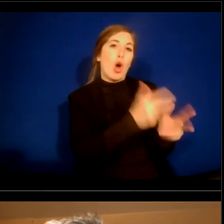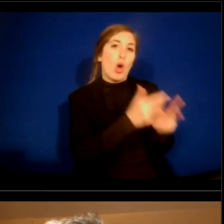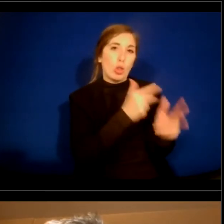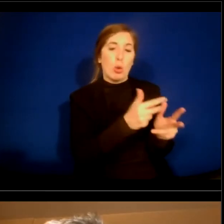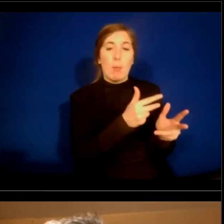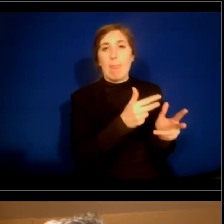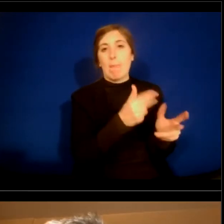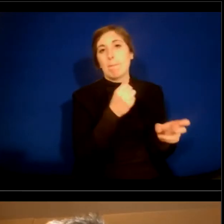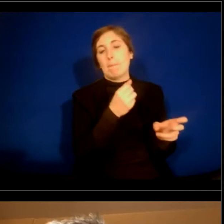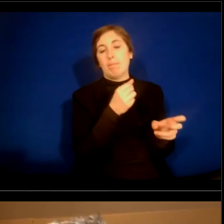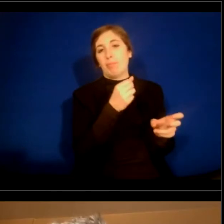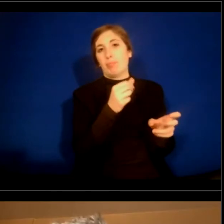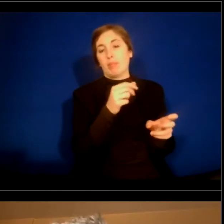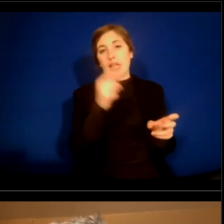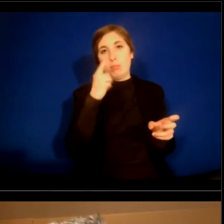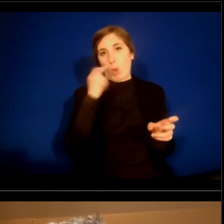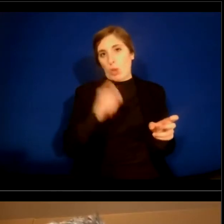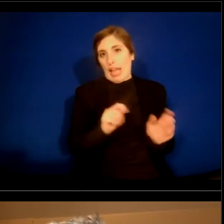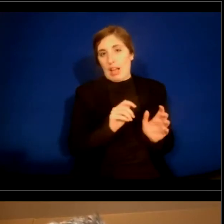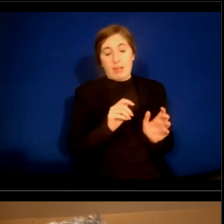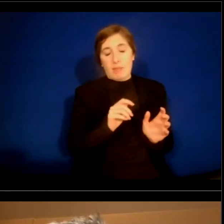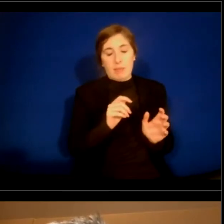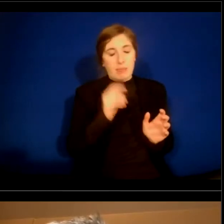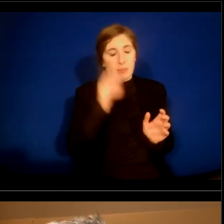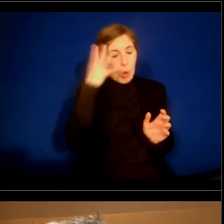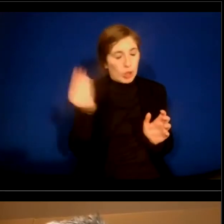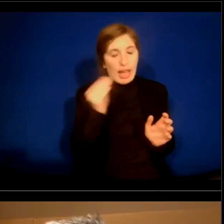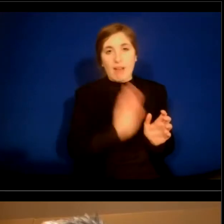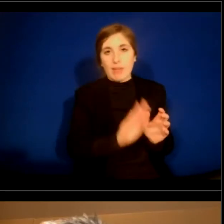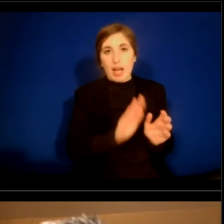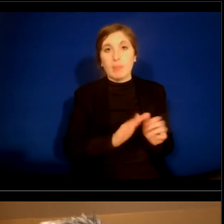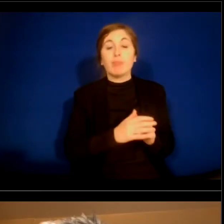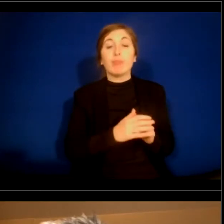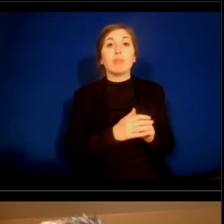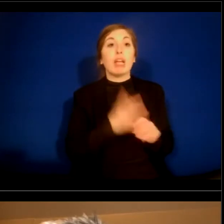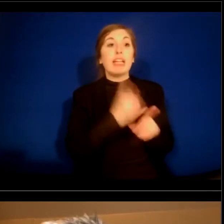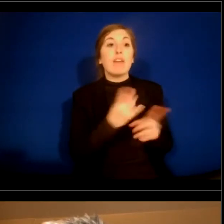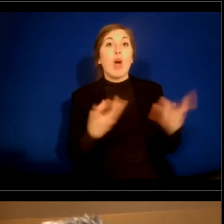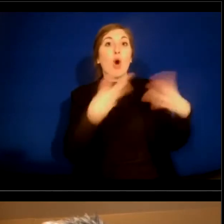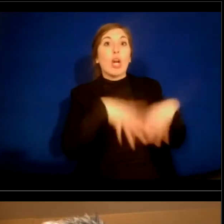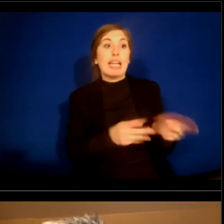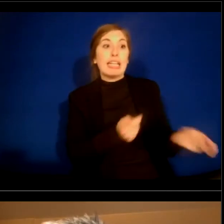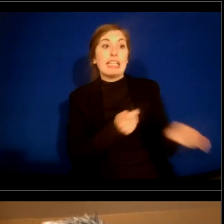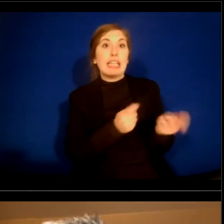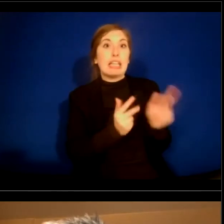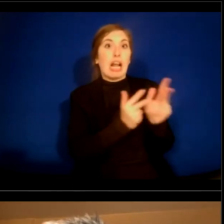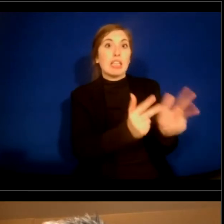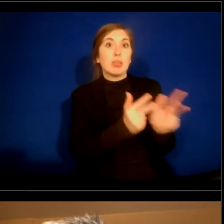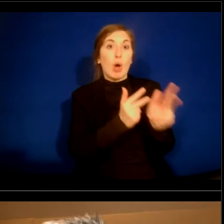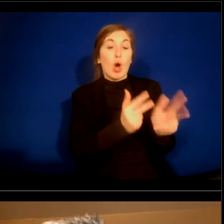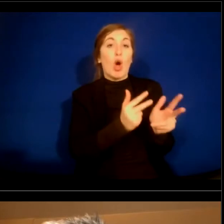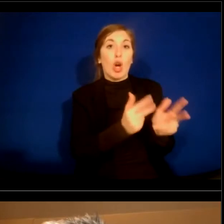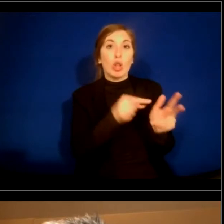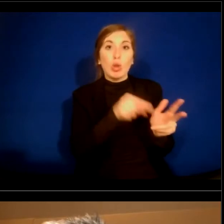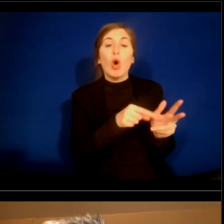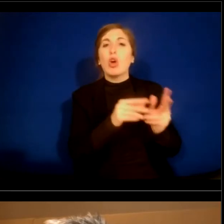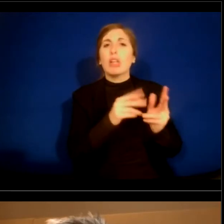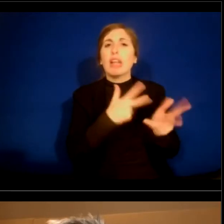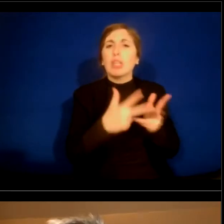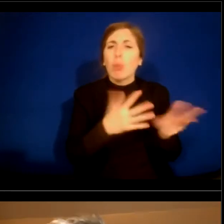Moldavia, in questi luoghi, di coordinare il trasporto delle persone da un punto